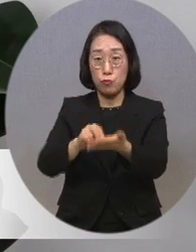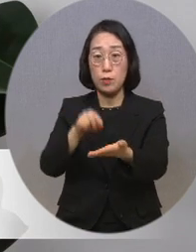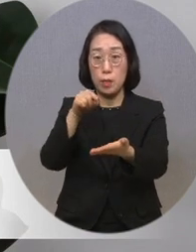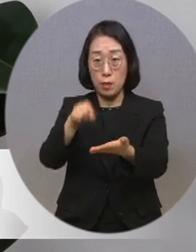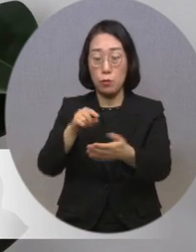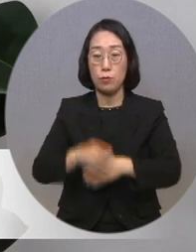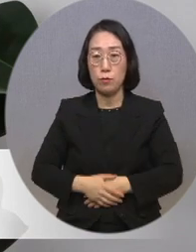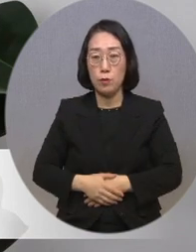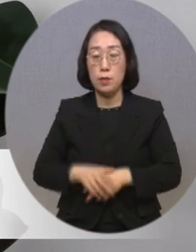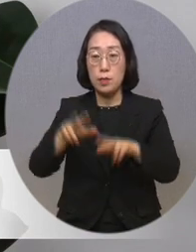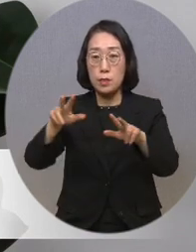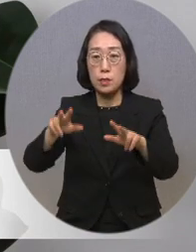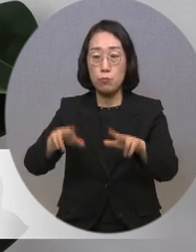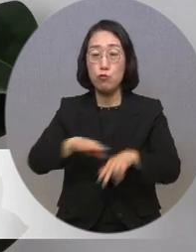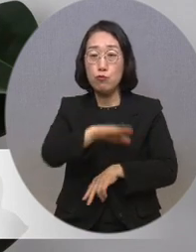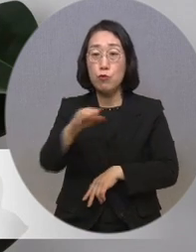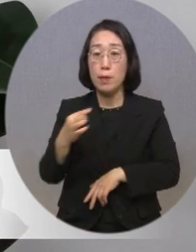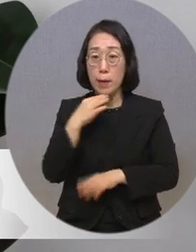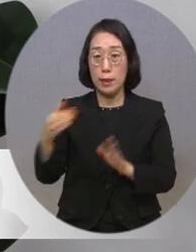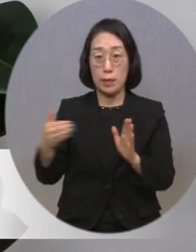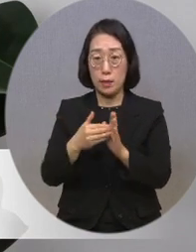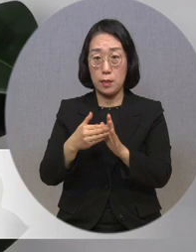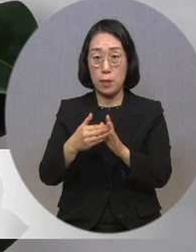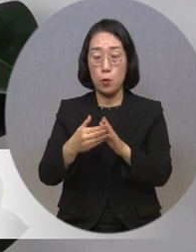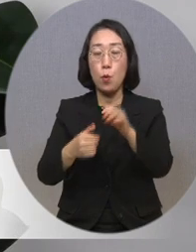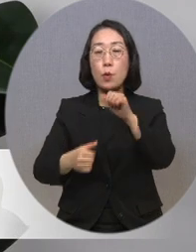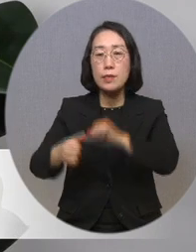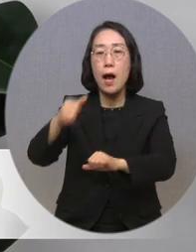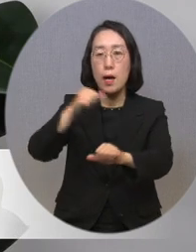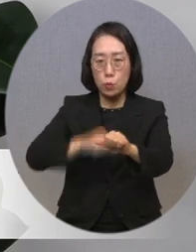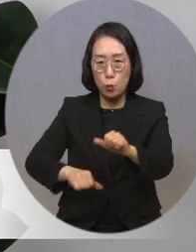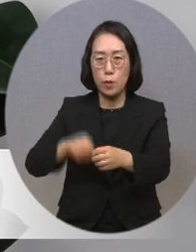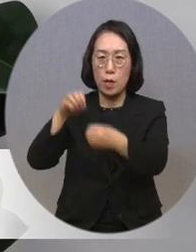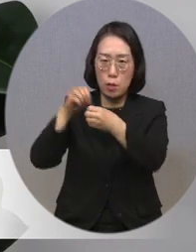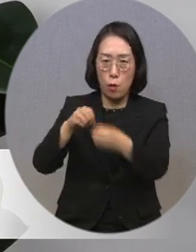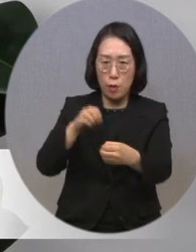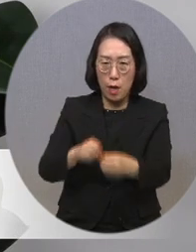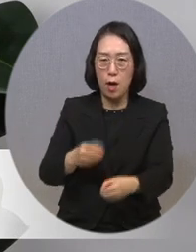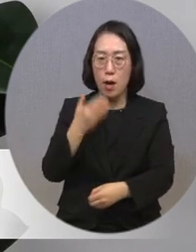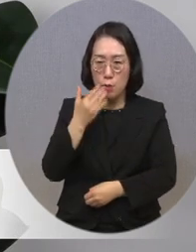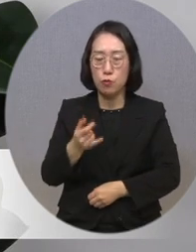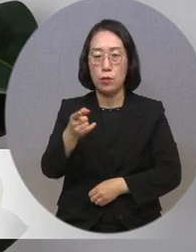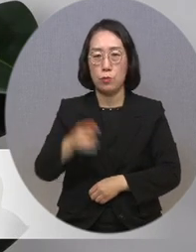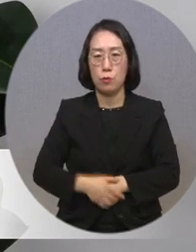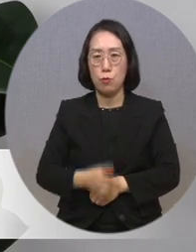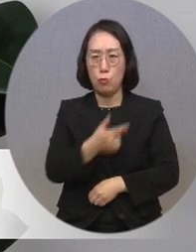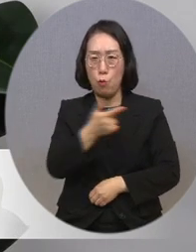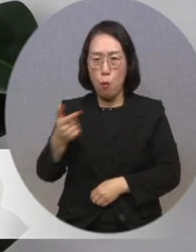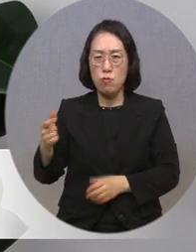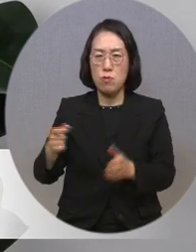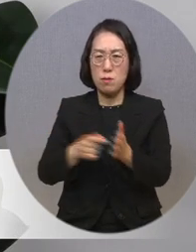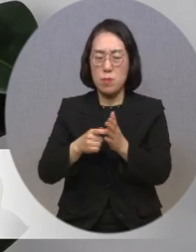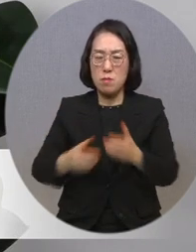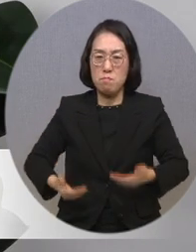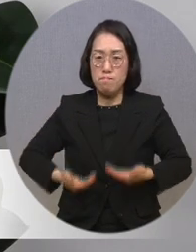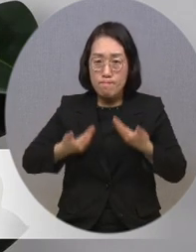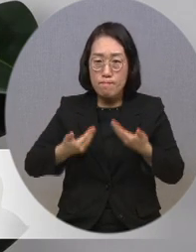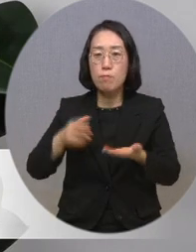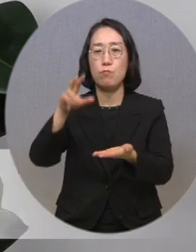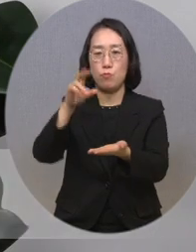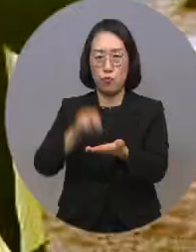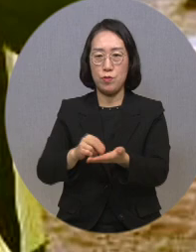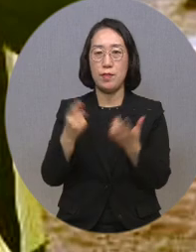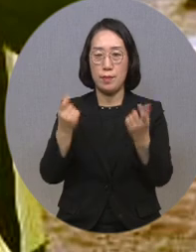하는 문제들은 지금 우리 세대를 넘어서 다음 세대까지도 영향을 미칠 수밖에 없는데요. 너무 급하게 추진하고 있는 게 가장